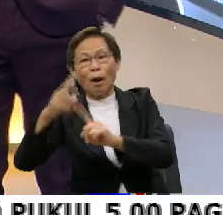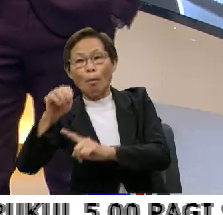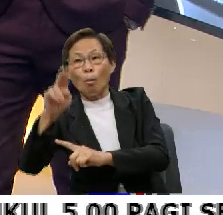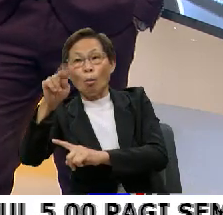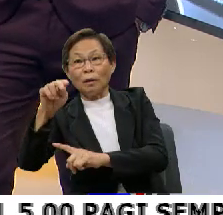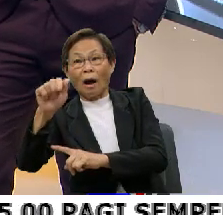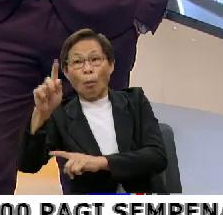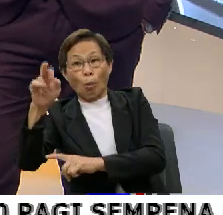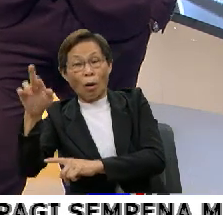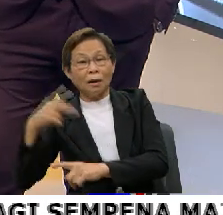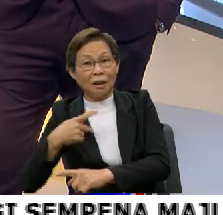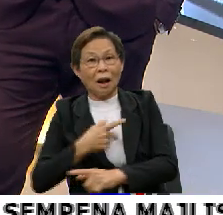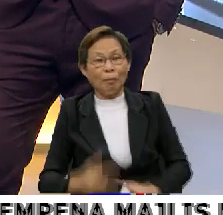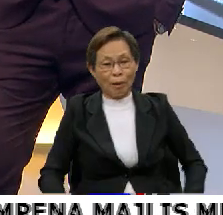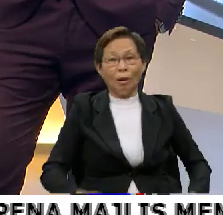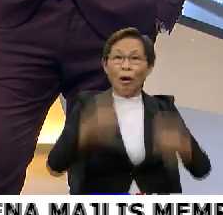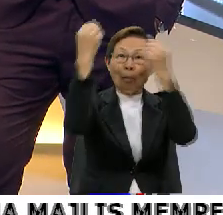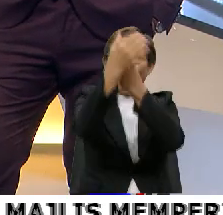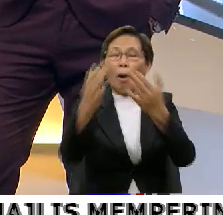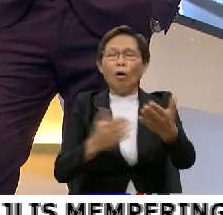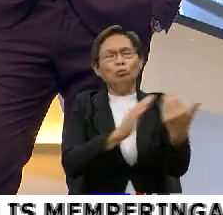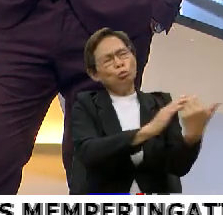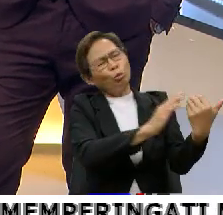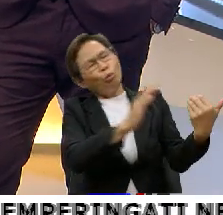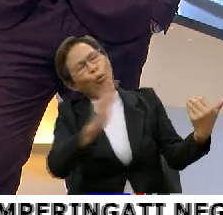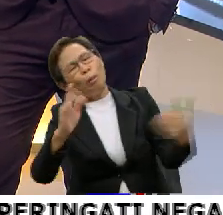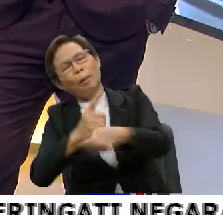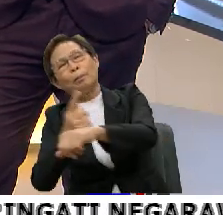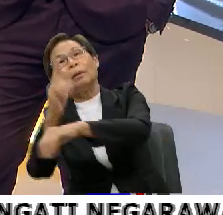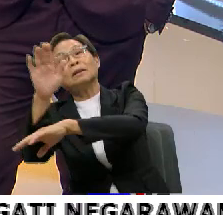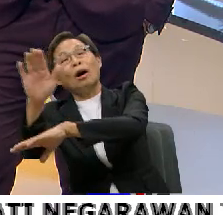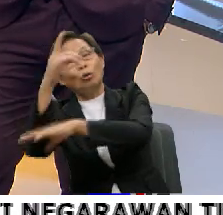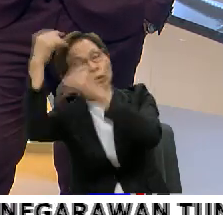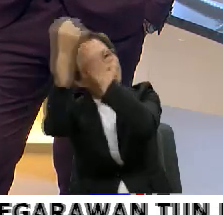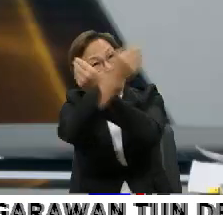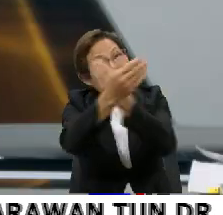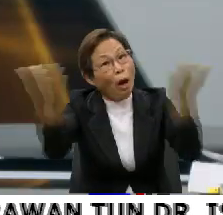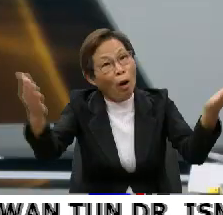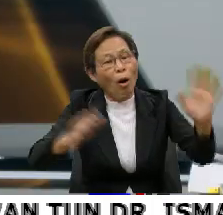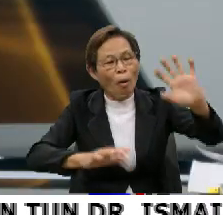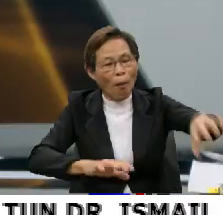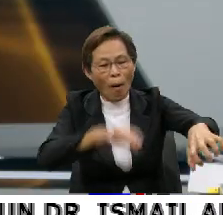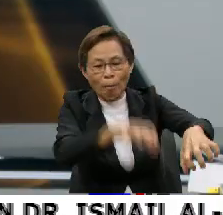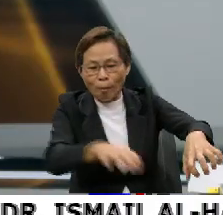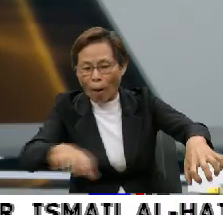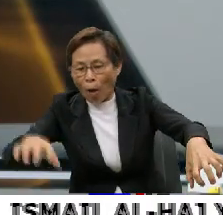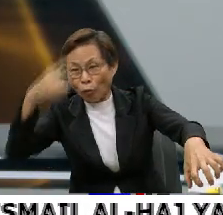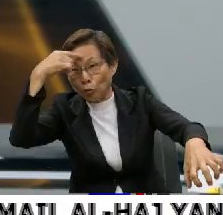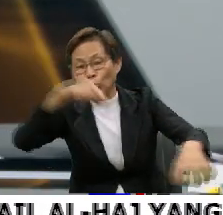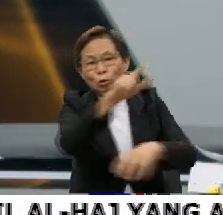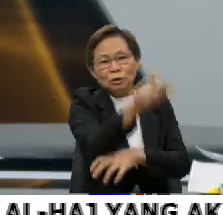kita akan bersiaran terus sampai pukul 11.30 hari nanti untuk membawa kepada anda gambaran dari lokasi-lokasi bagi